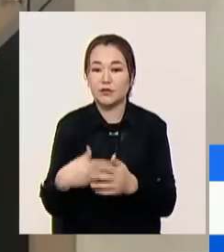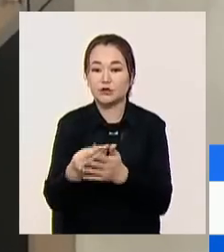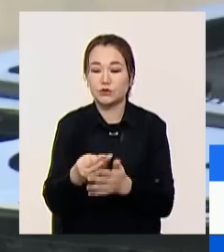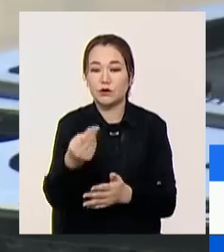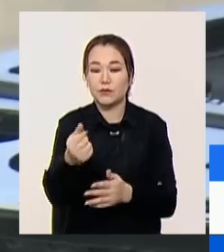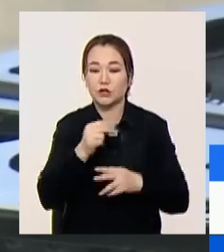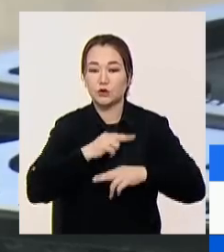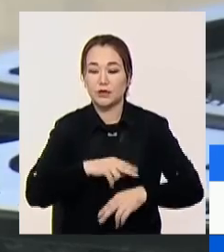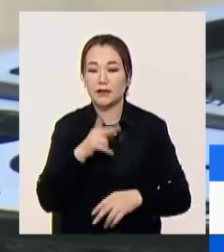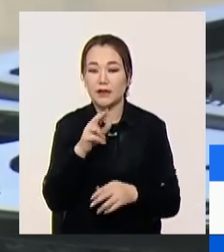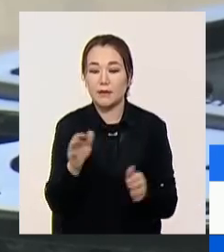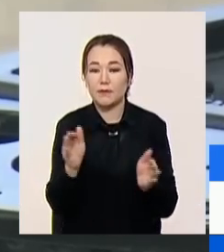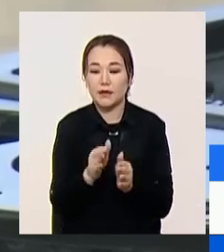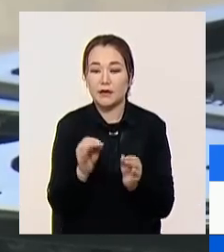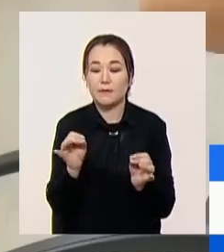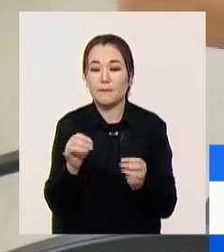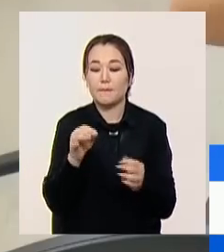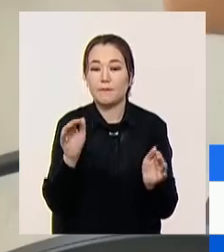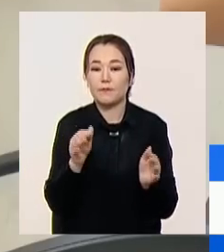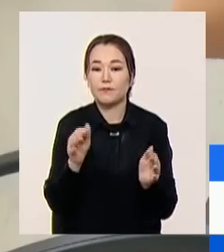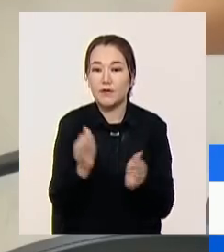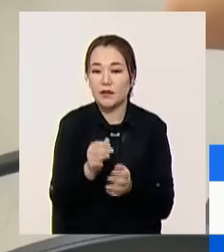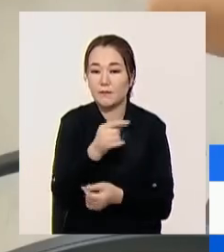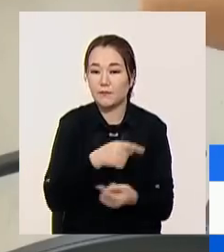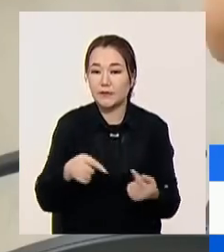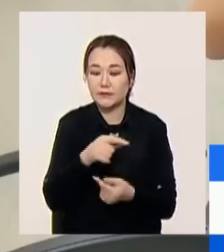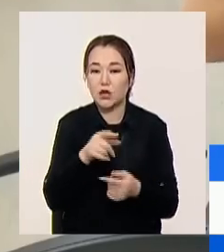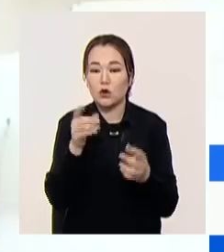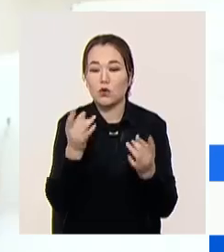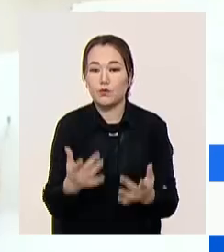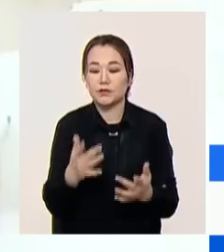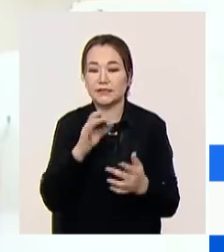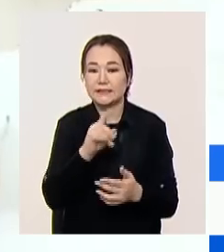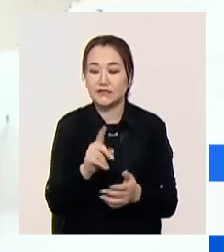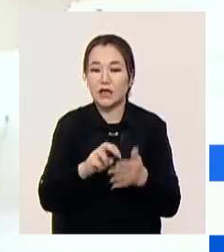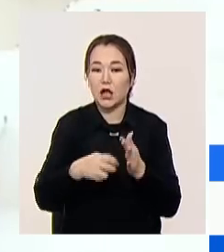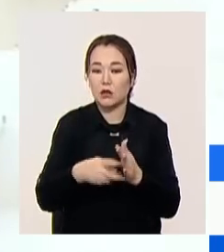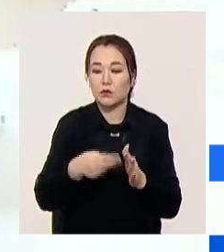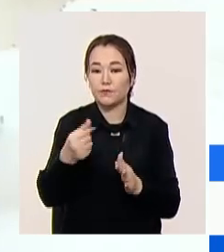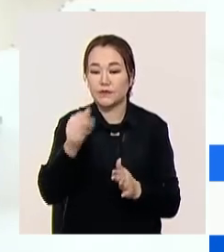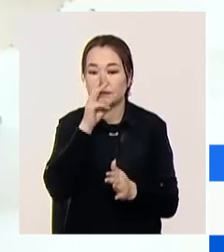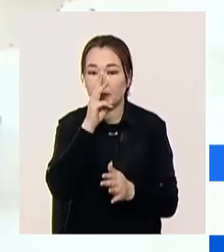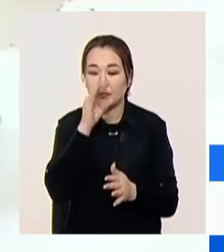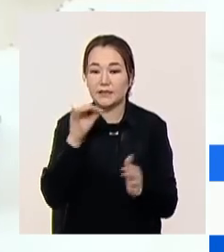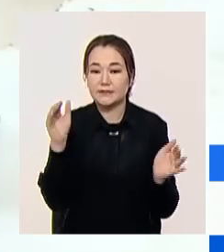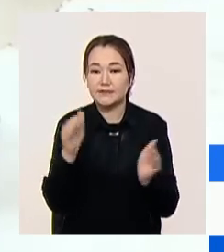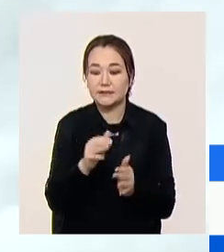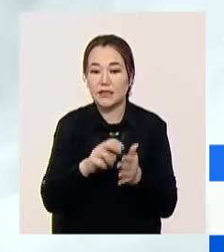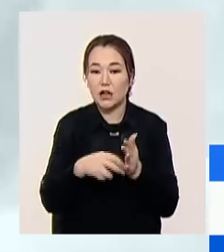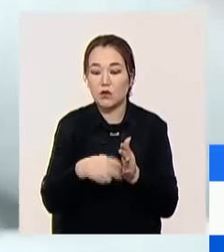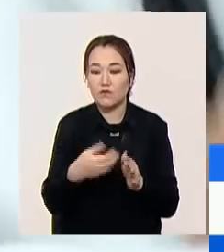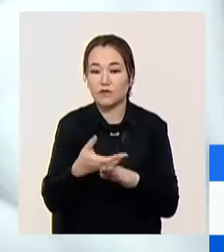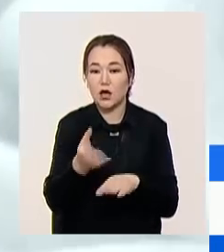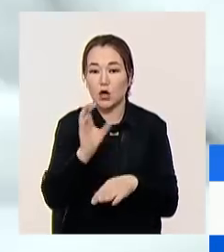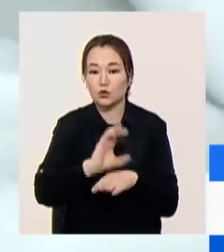оплаты труда для микро- и малого бизнеса. Предполагается, что он упростит исчисление налогов заработной платы и снизит налоговую